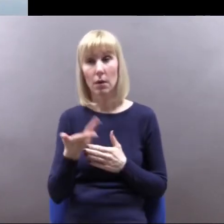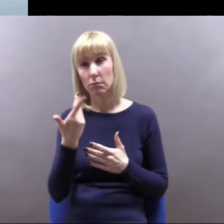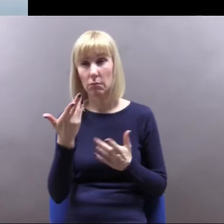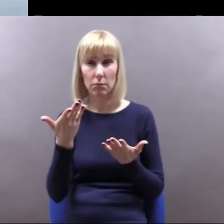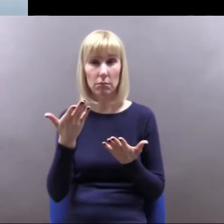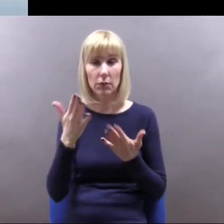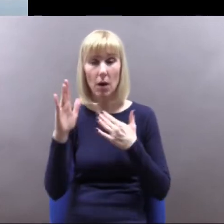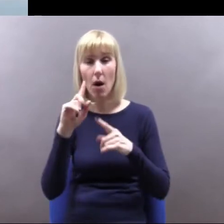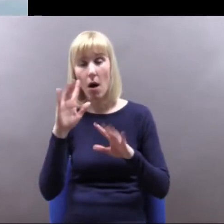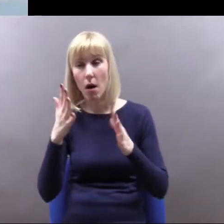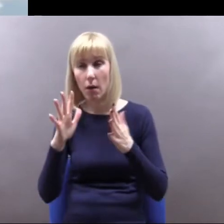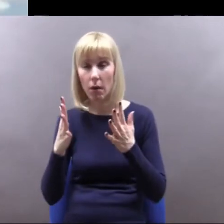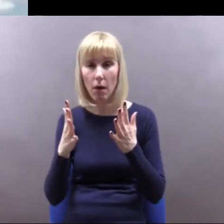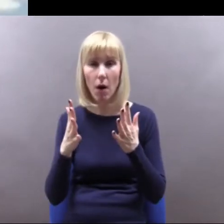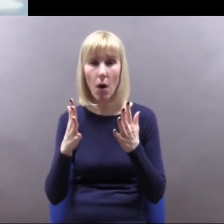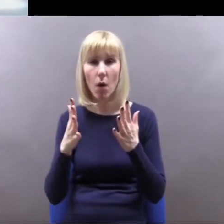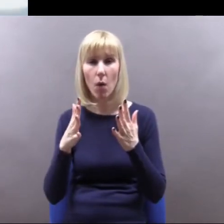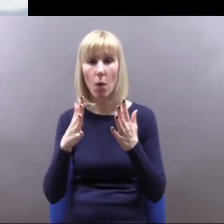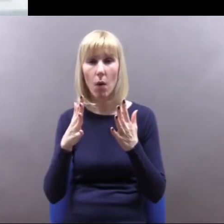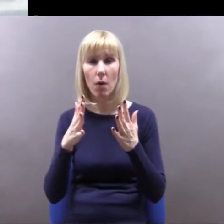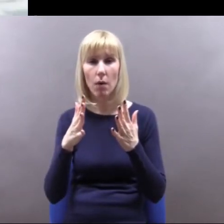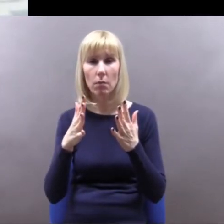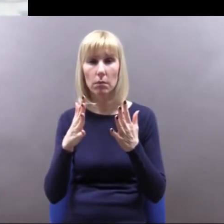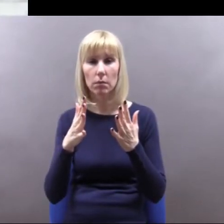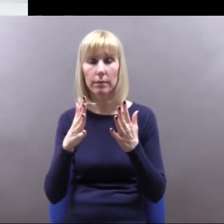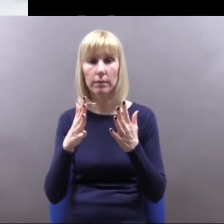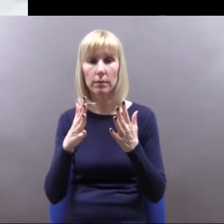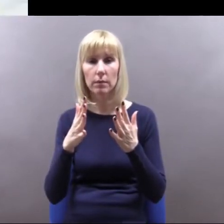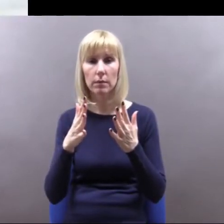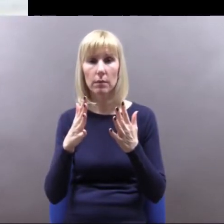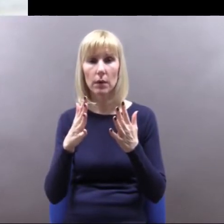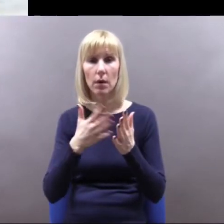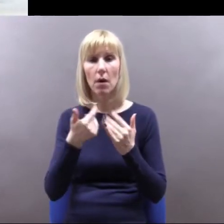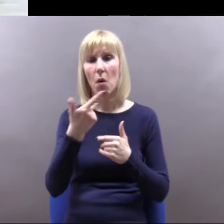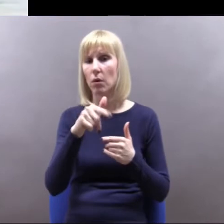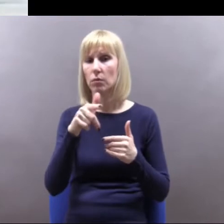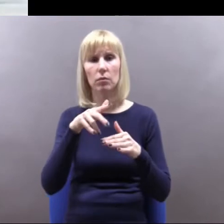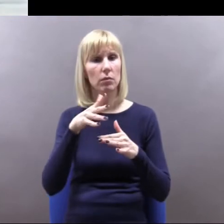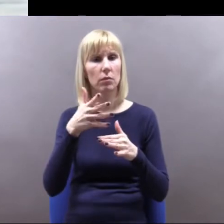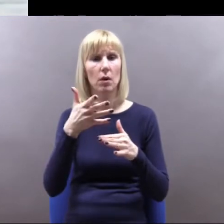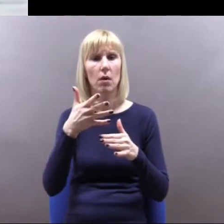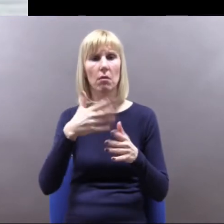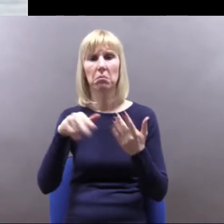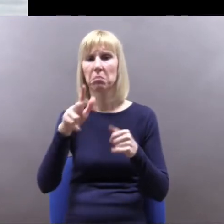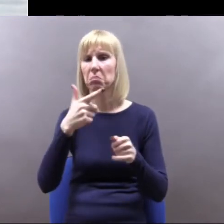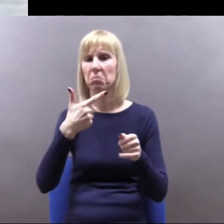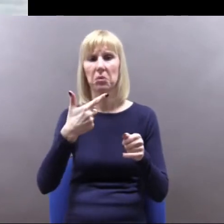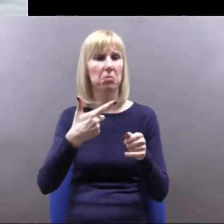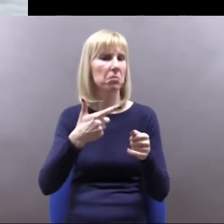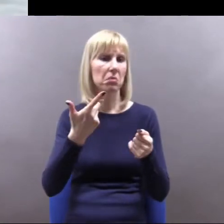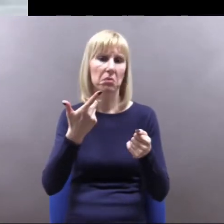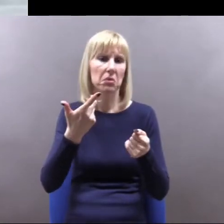by przytoczyć pewnie jakieś statystyki, no ale to jest tam, no jest to w procentach, czyli jest to znacząca